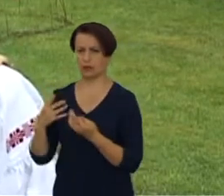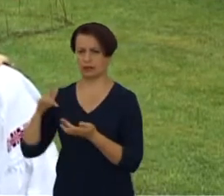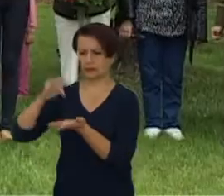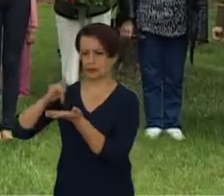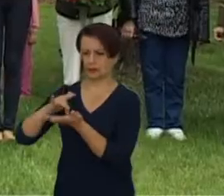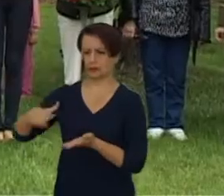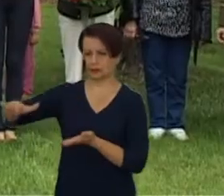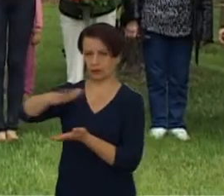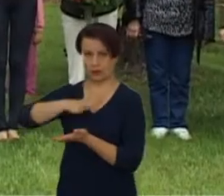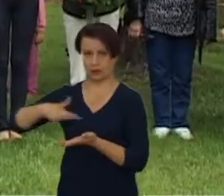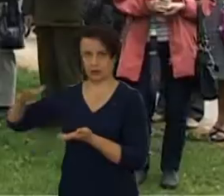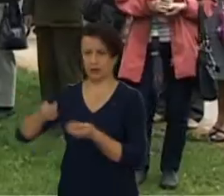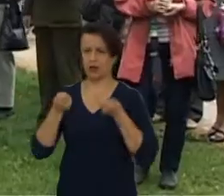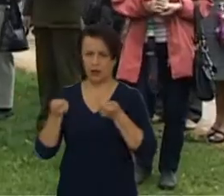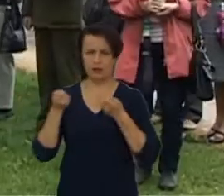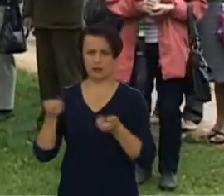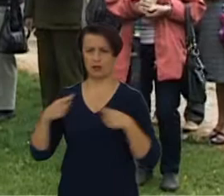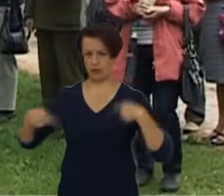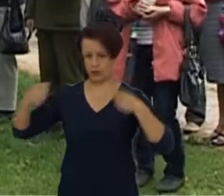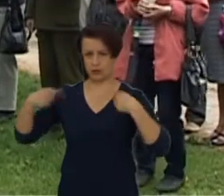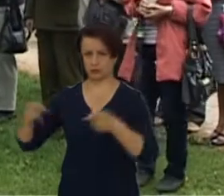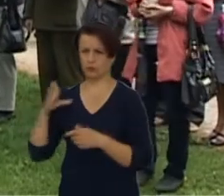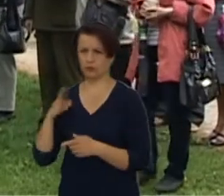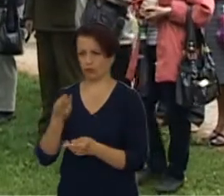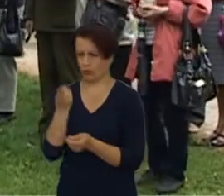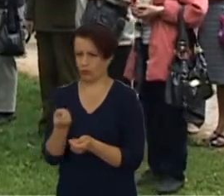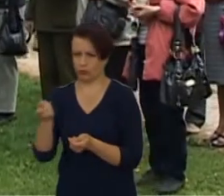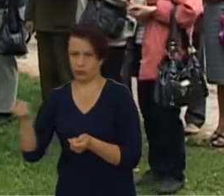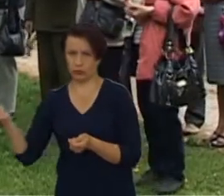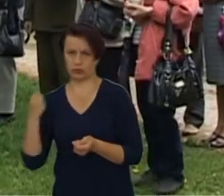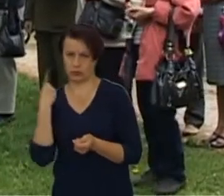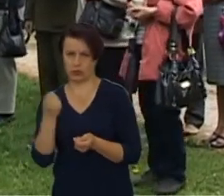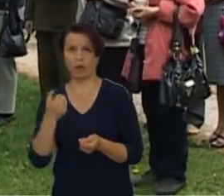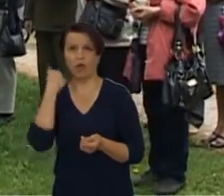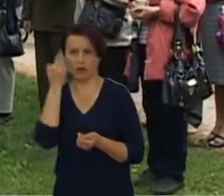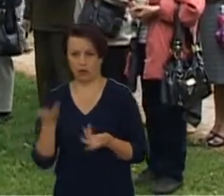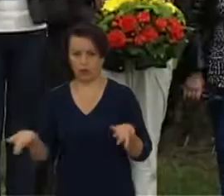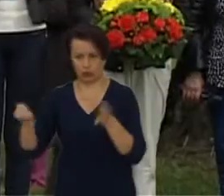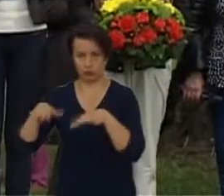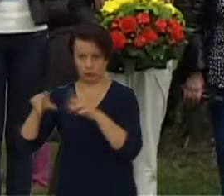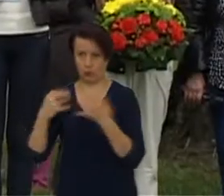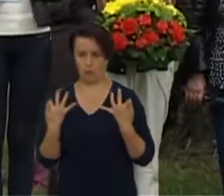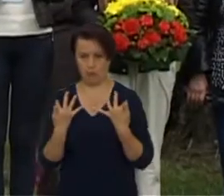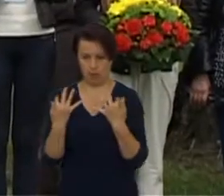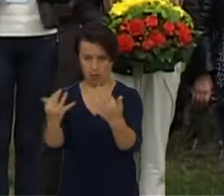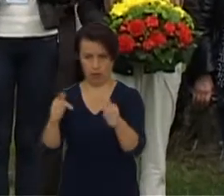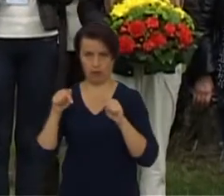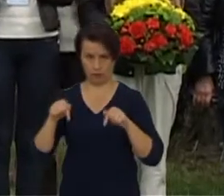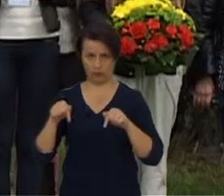aikštę. Arkliais, vežimais ir jie gulėjo ilgiau negu savaitę. Ir tik po to jos užkasė čia